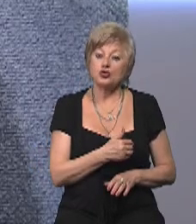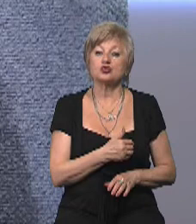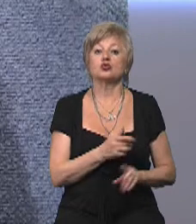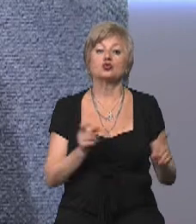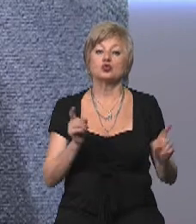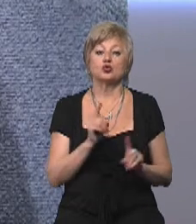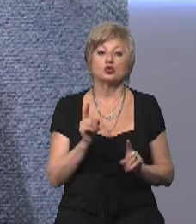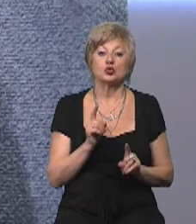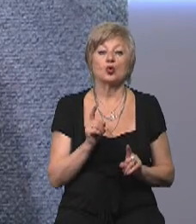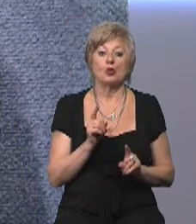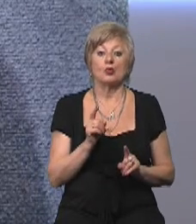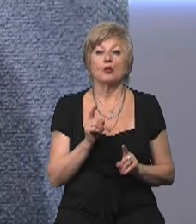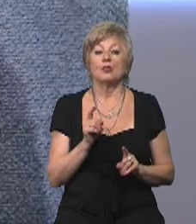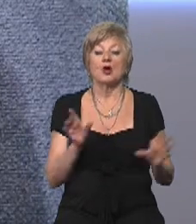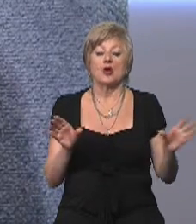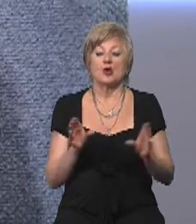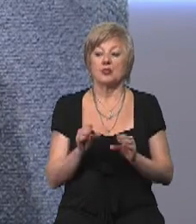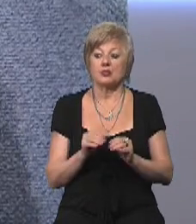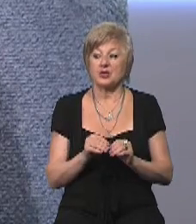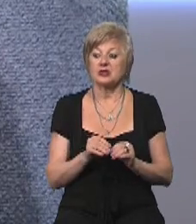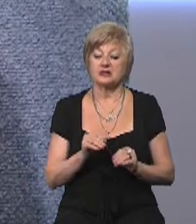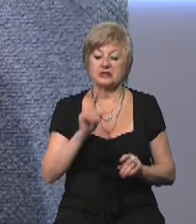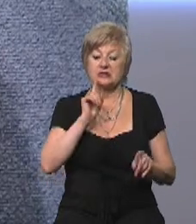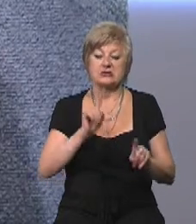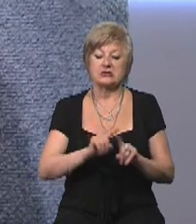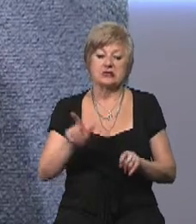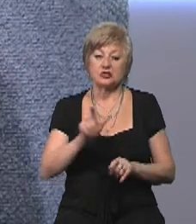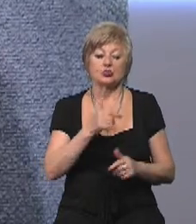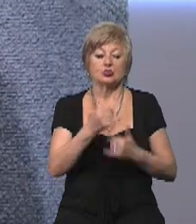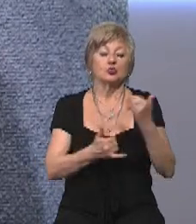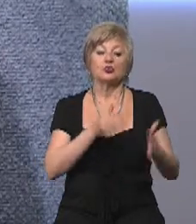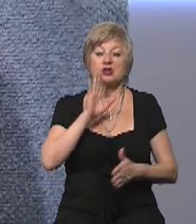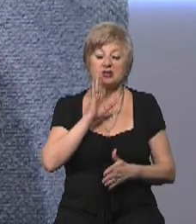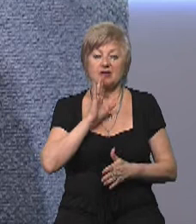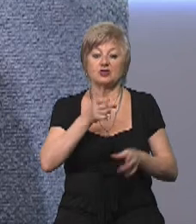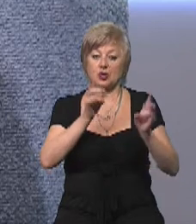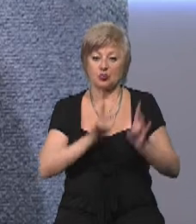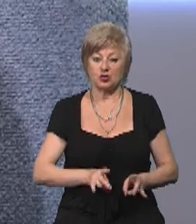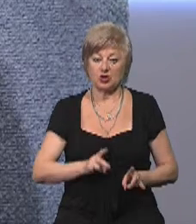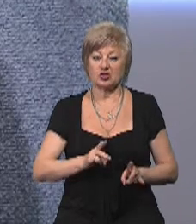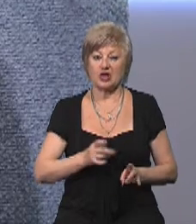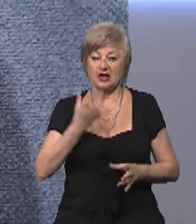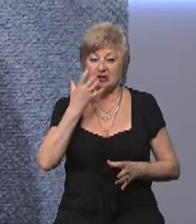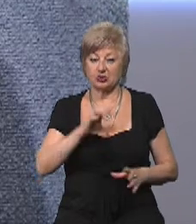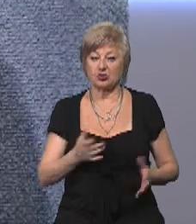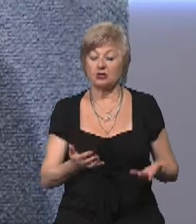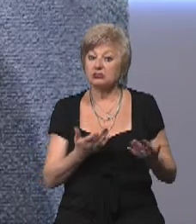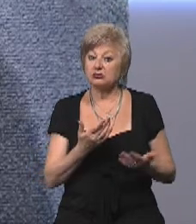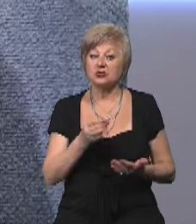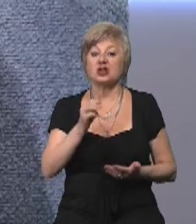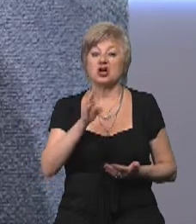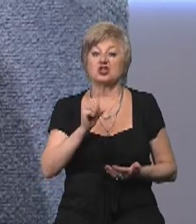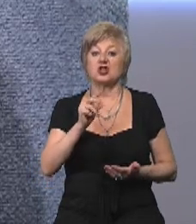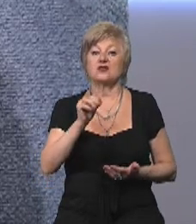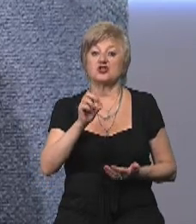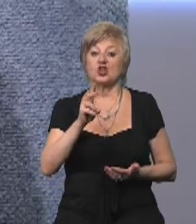ми безпосередньо, вона разом з Златою опікується дівчиною постраждалою, я Настею Шевченко. Я пропоную